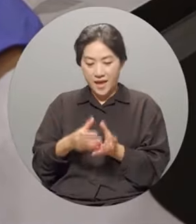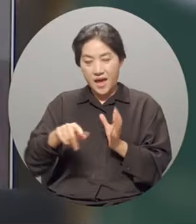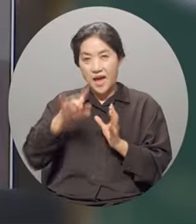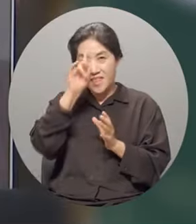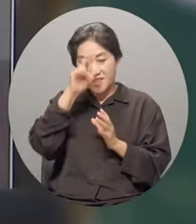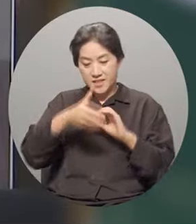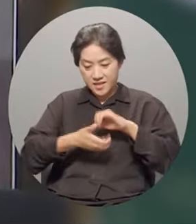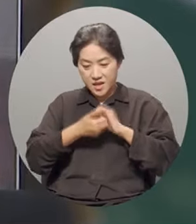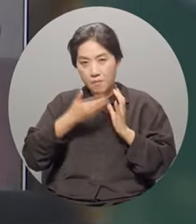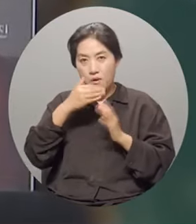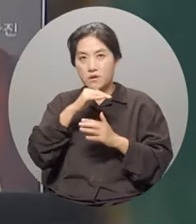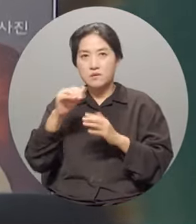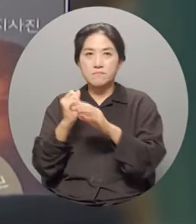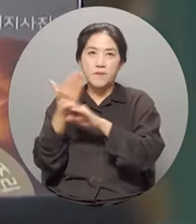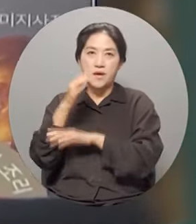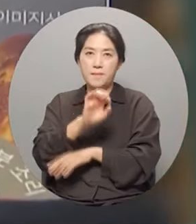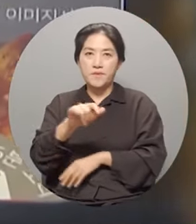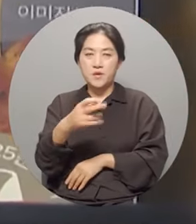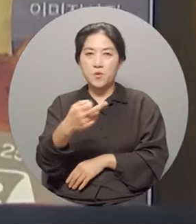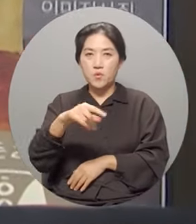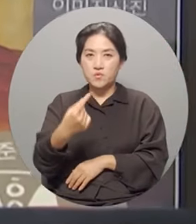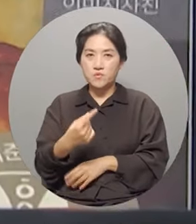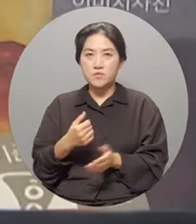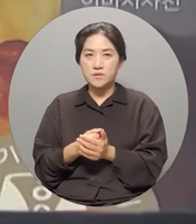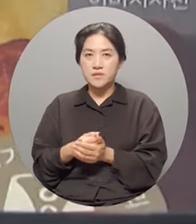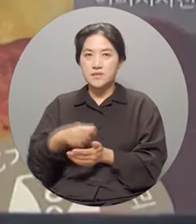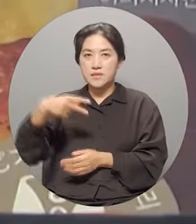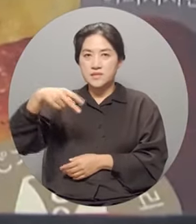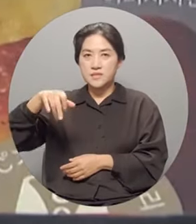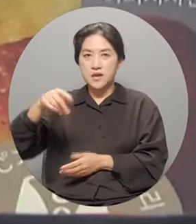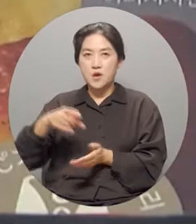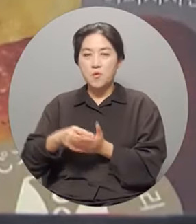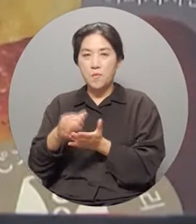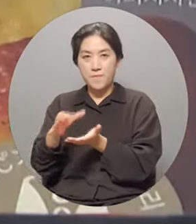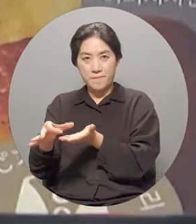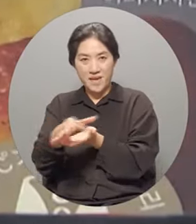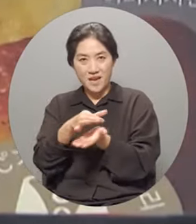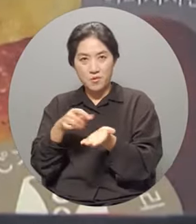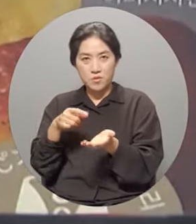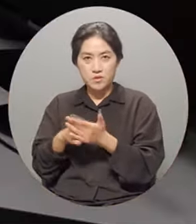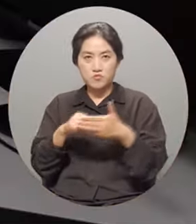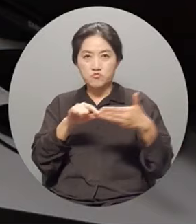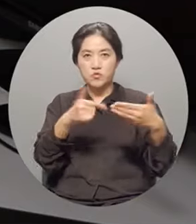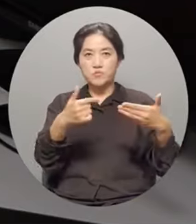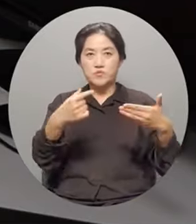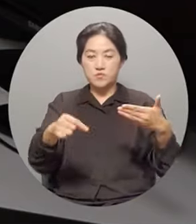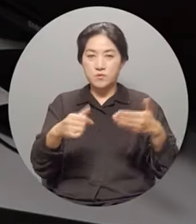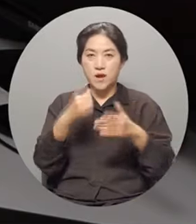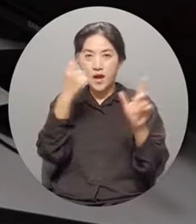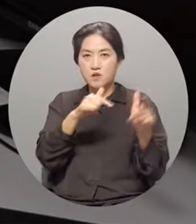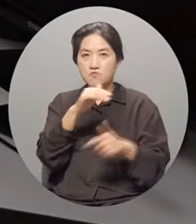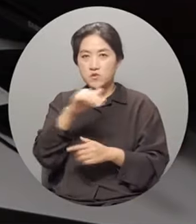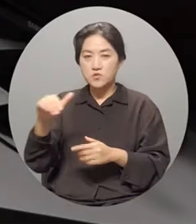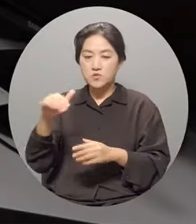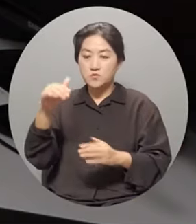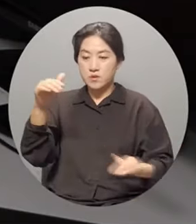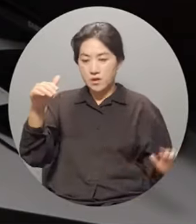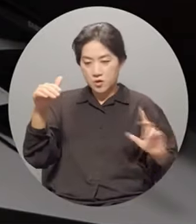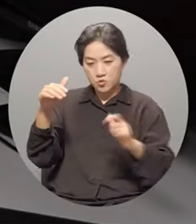초과했습니다. 피코크의 시카고 페퍼로니 피자의 경우 9.6g으로 하루 기준치의 64%에